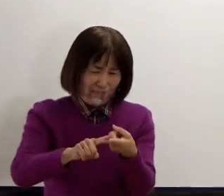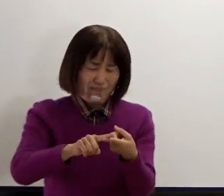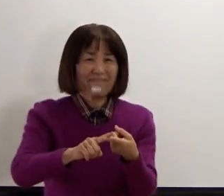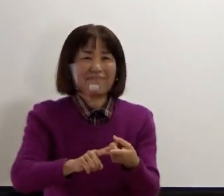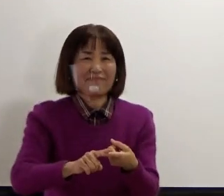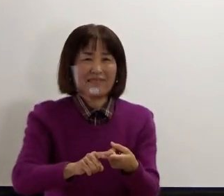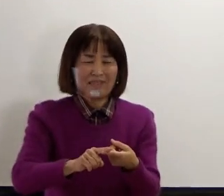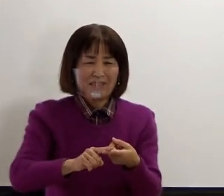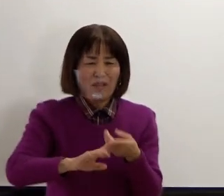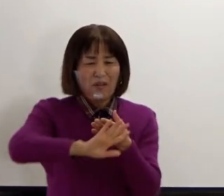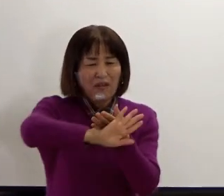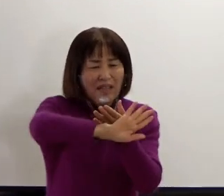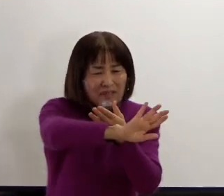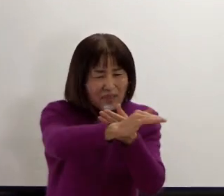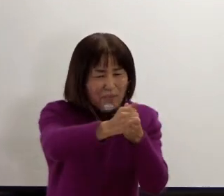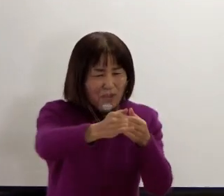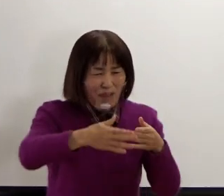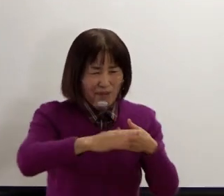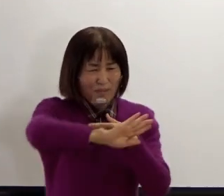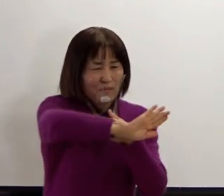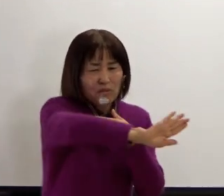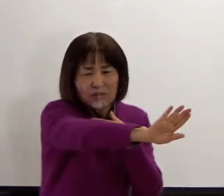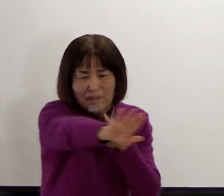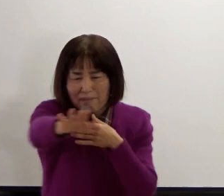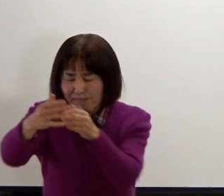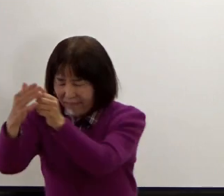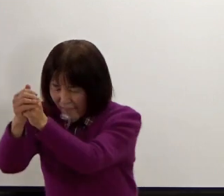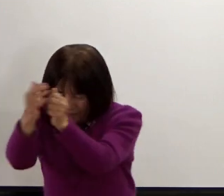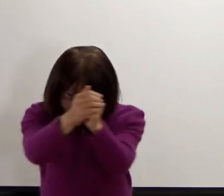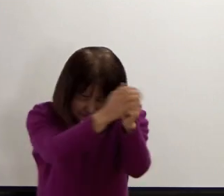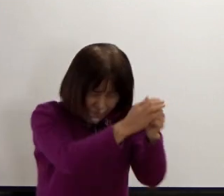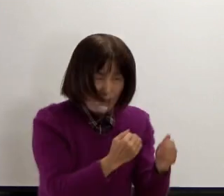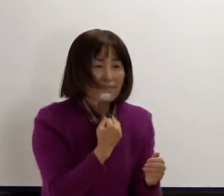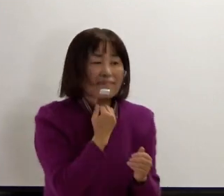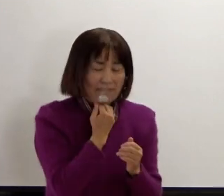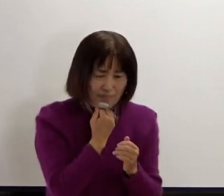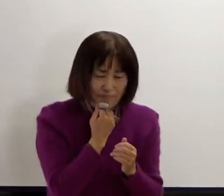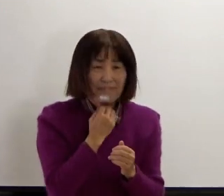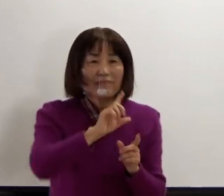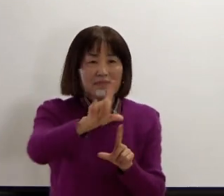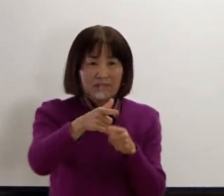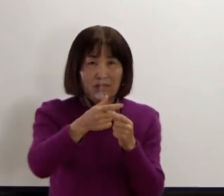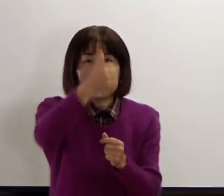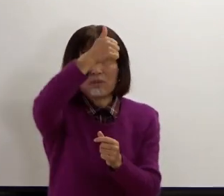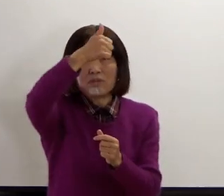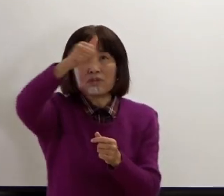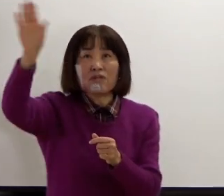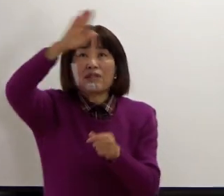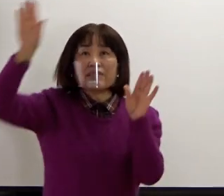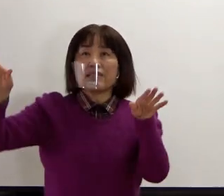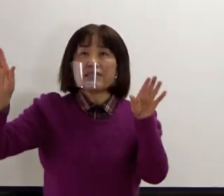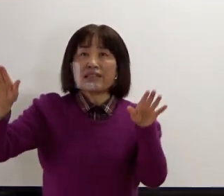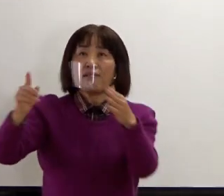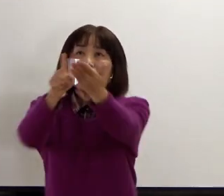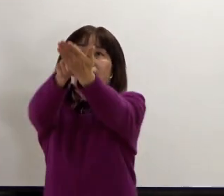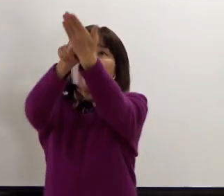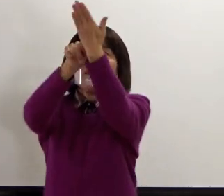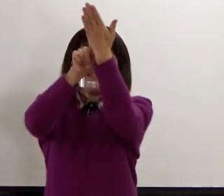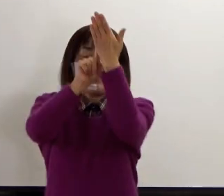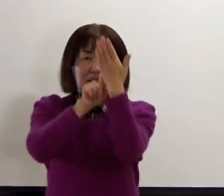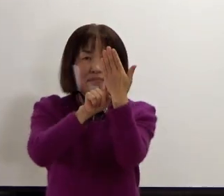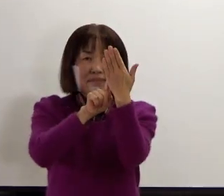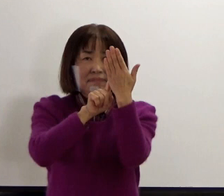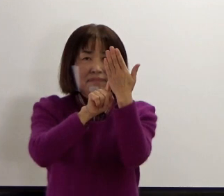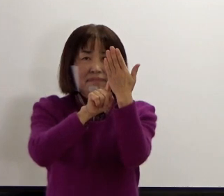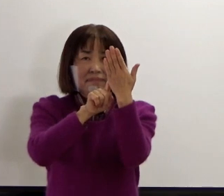った。香を焚いている間、大勢の民衆が皆外で祈っていた。す